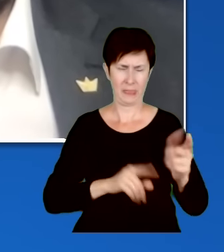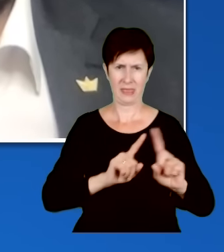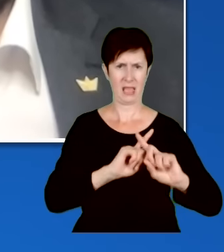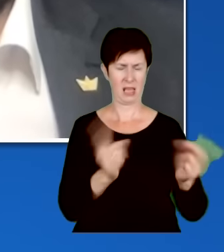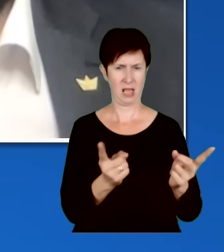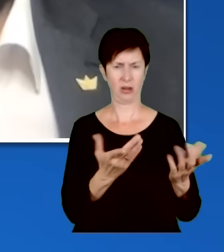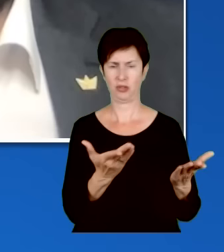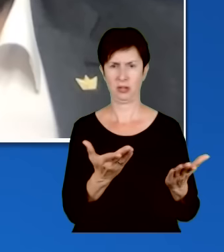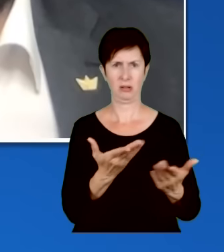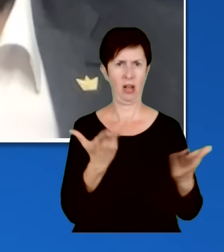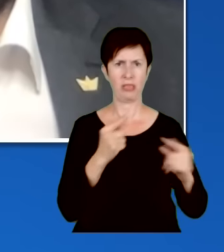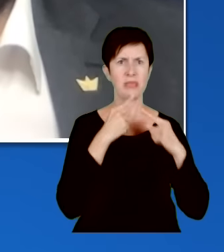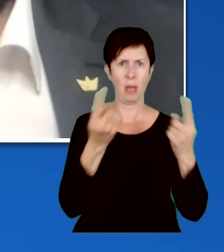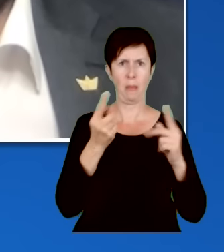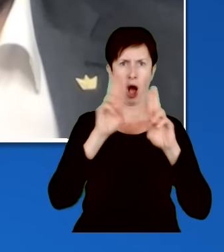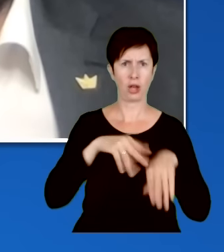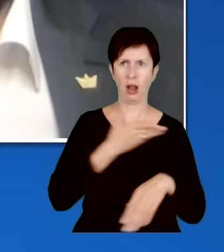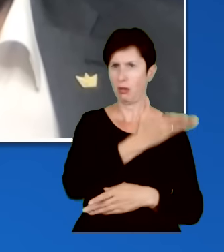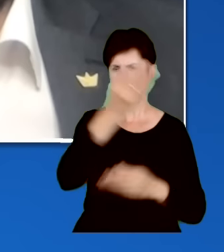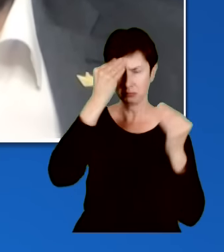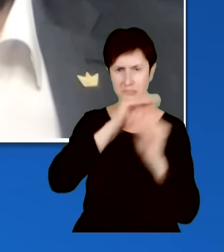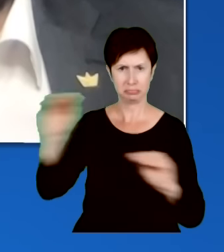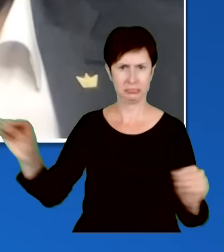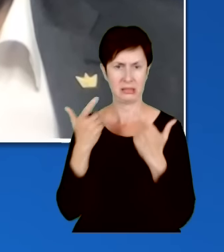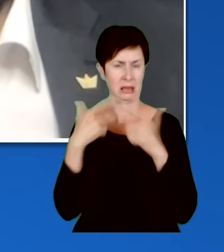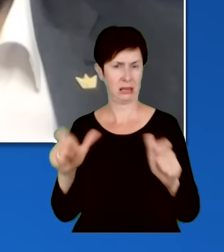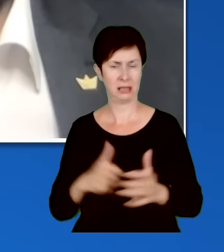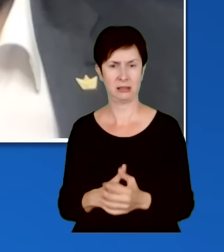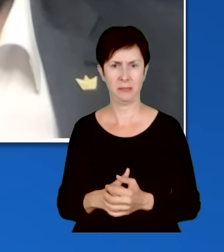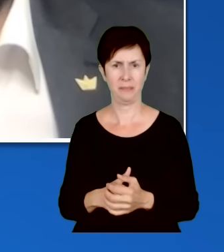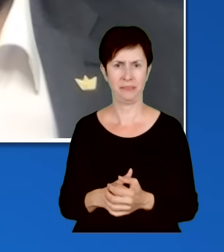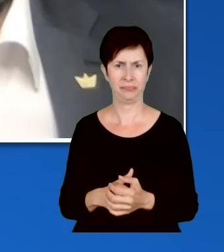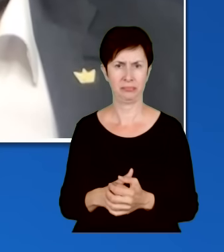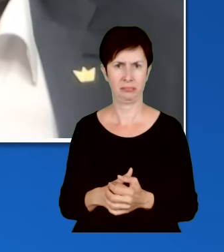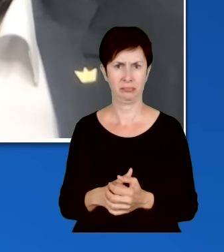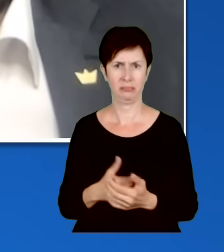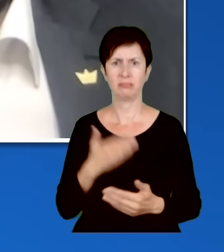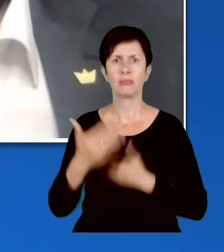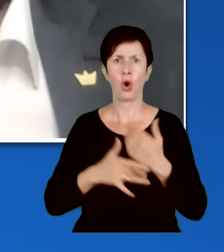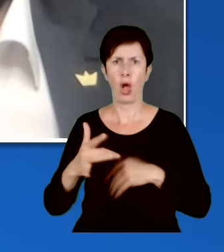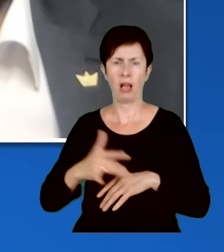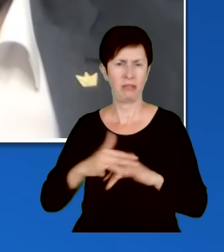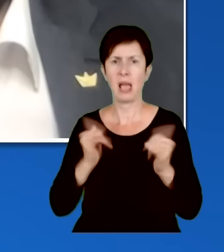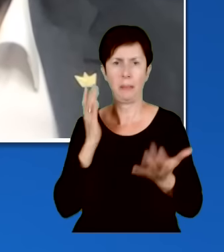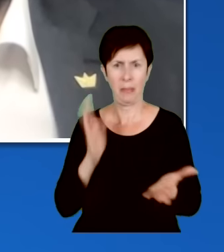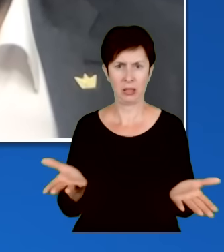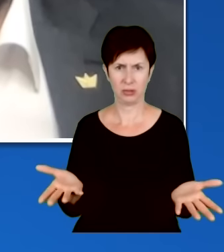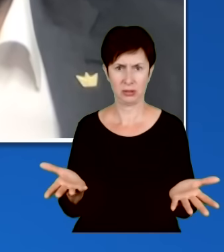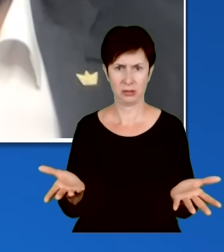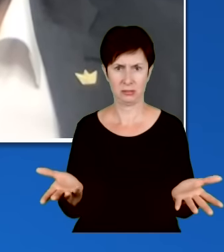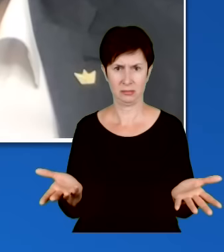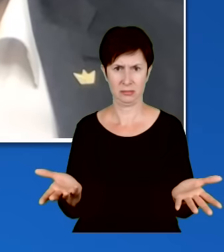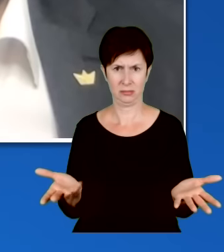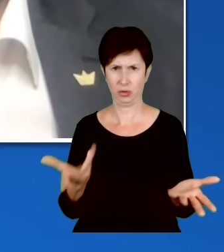nie nie był łaskaw nas wszystkich o tym powiadomić jakie będą tego konsekwencje bo to przecież to to nie jest tylko